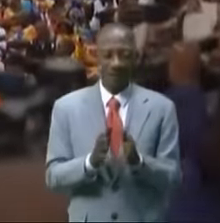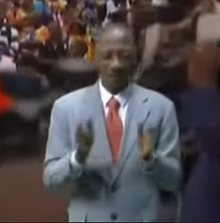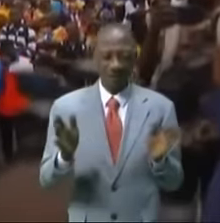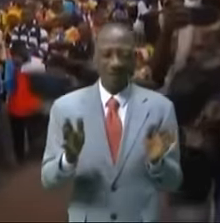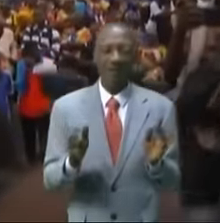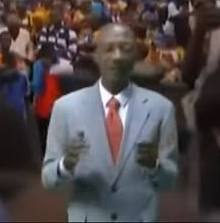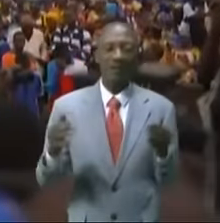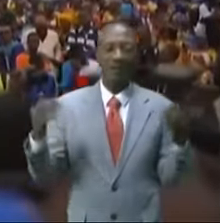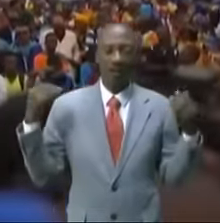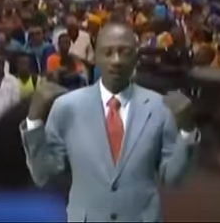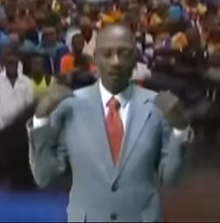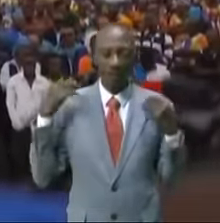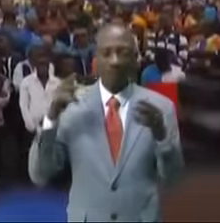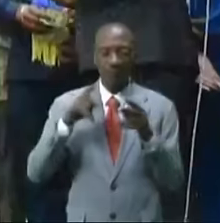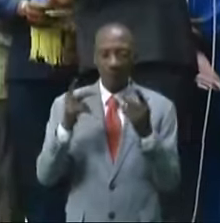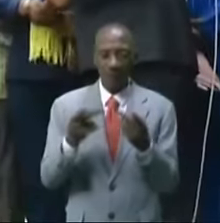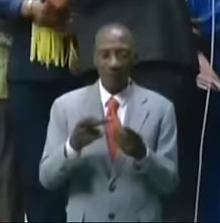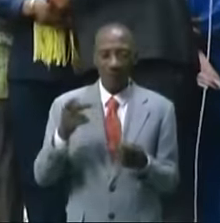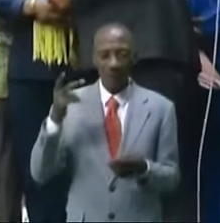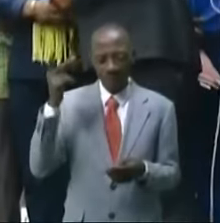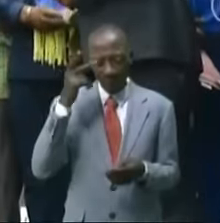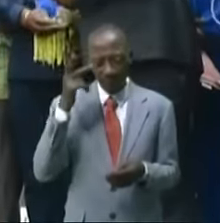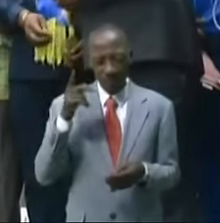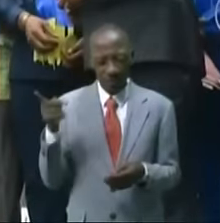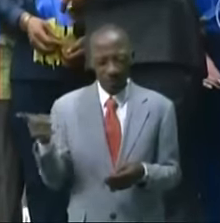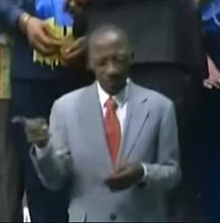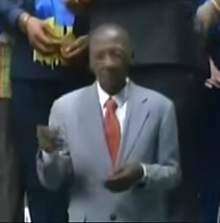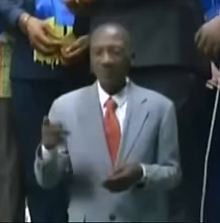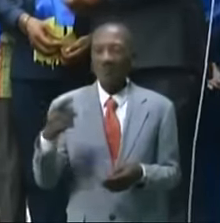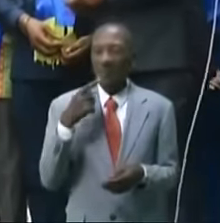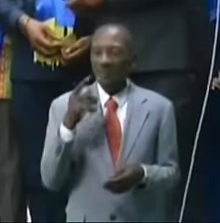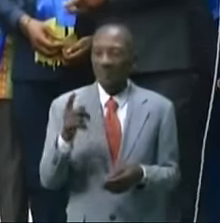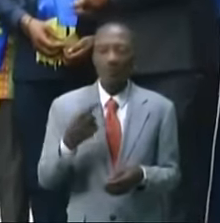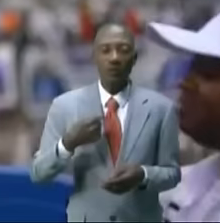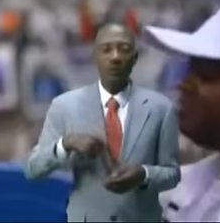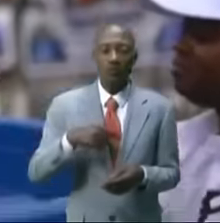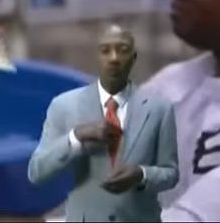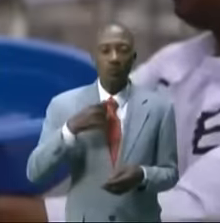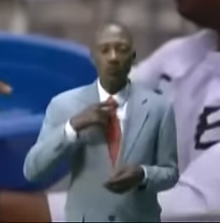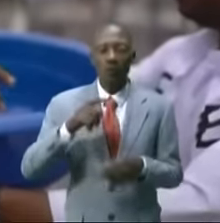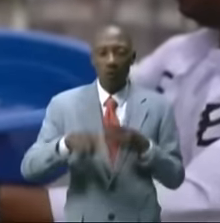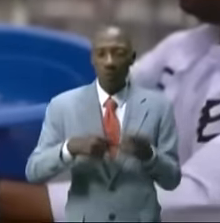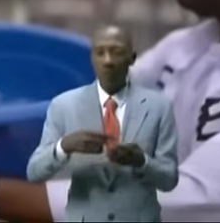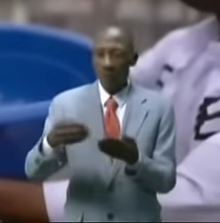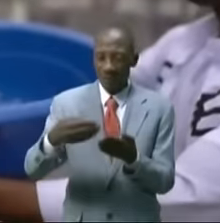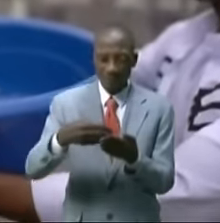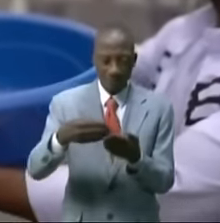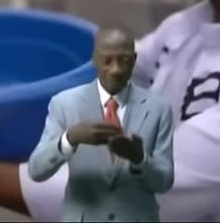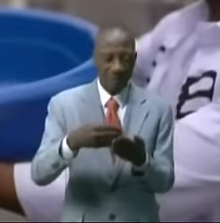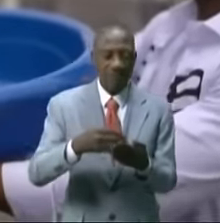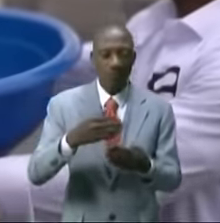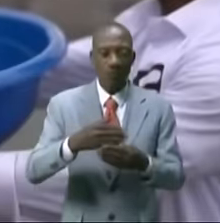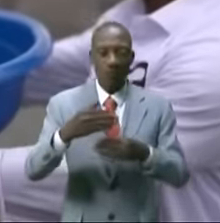a procédé au lancement de l'opération Totonga Mausolée de Fait Patriarche Antoine Gizenga.